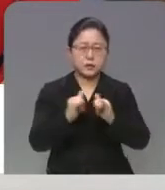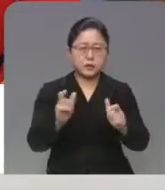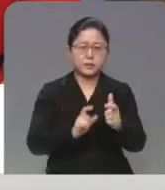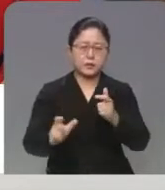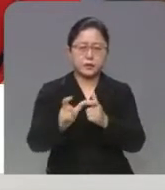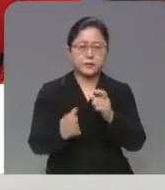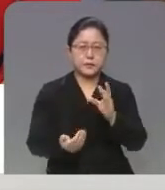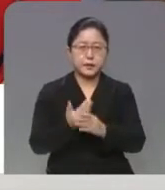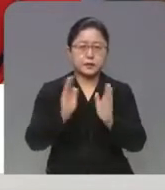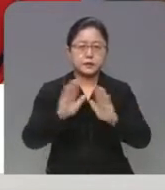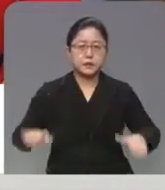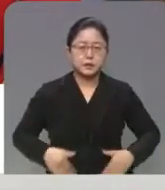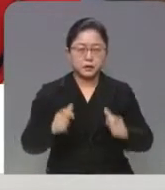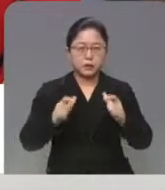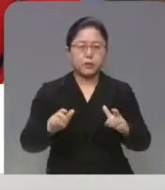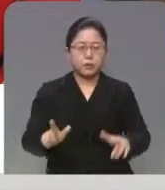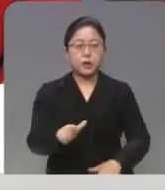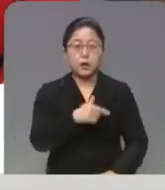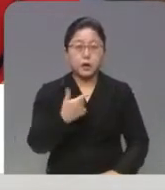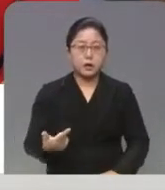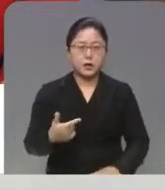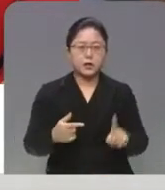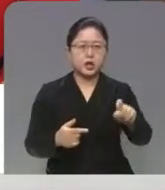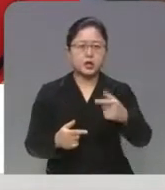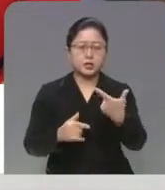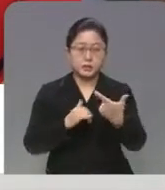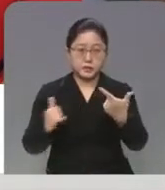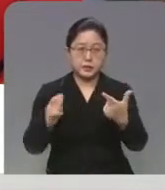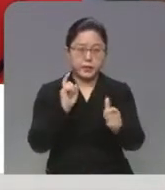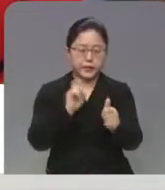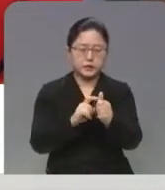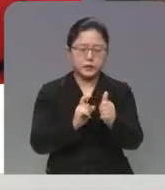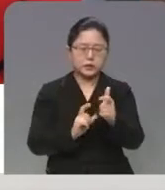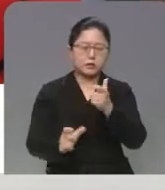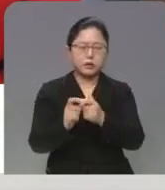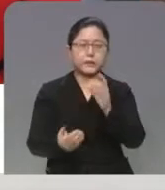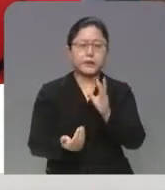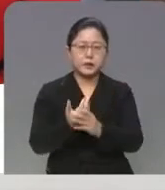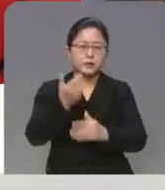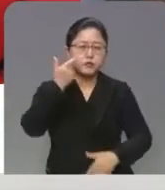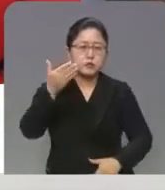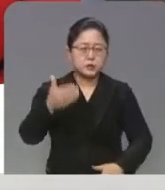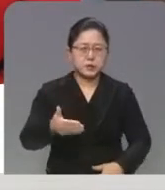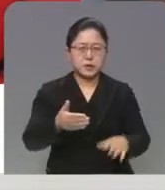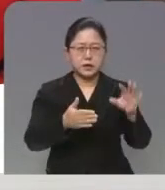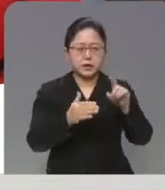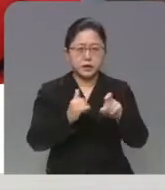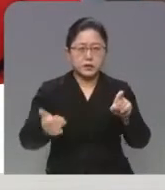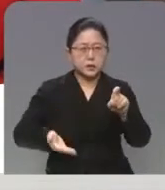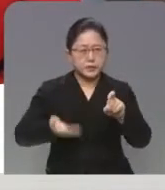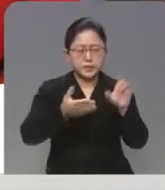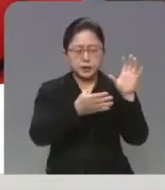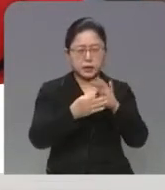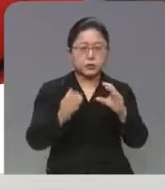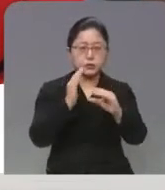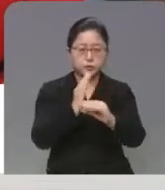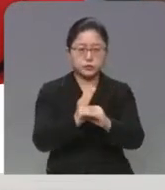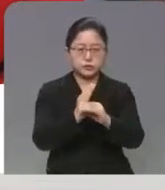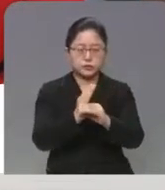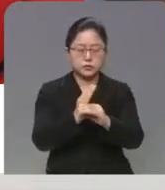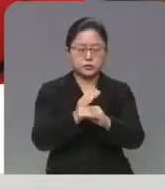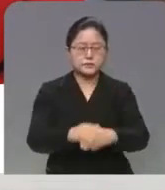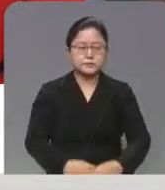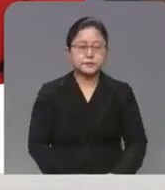추가됐습니다. 전남에서는 오늘 하루에만 16명의 확진자가 추가되면서 엿새째 두 자릿수 발생이 이어지고 있습니다.